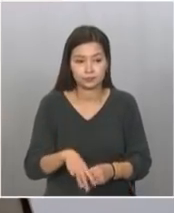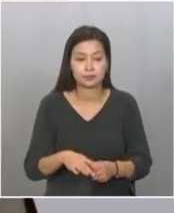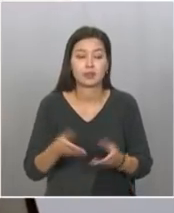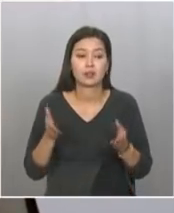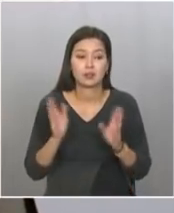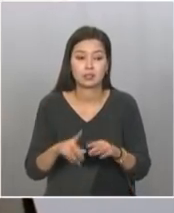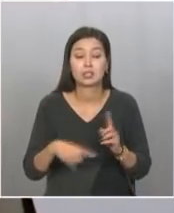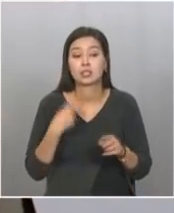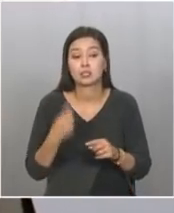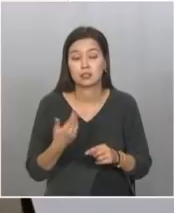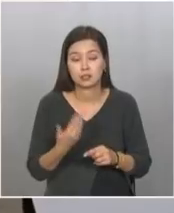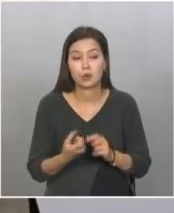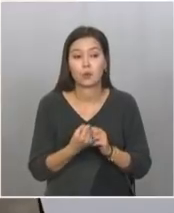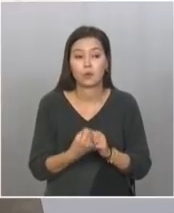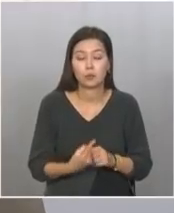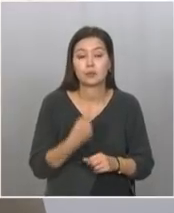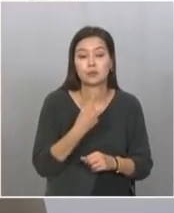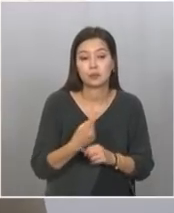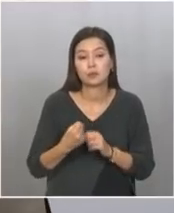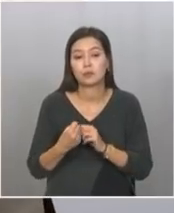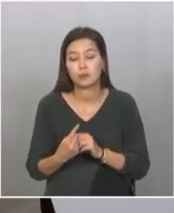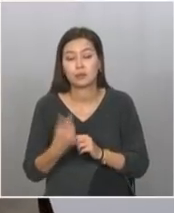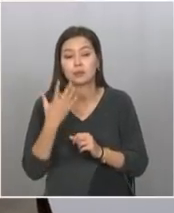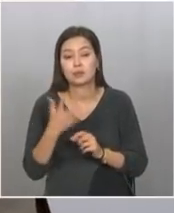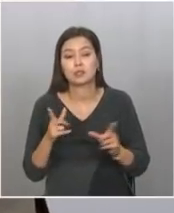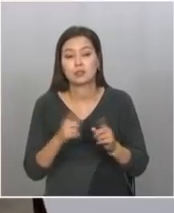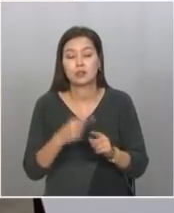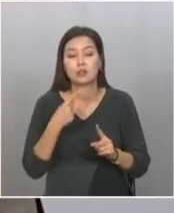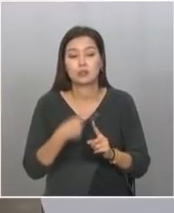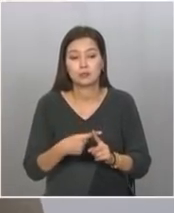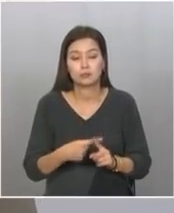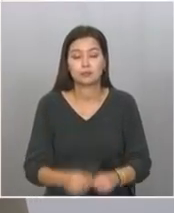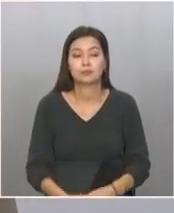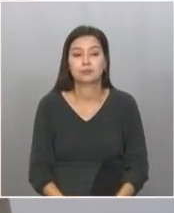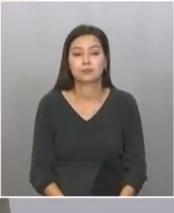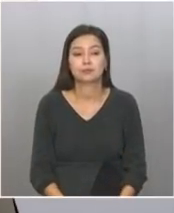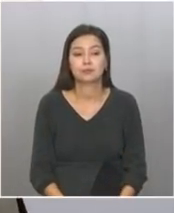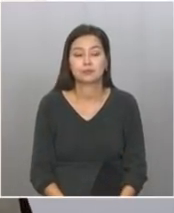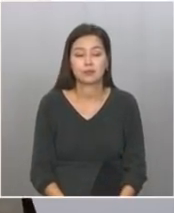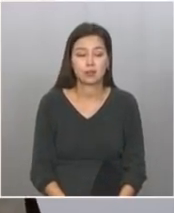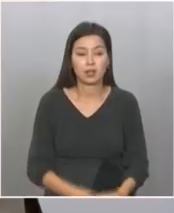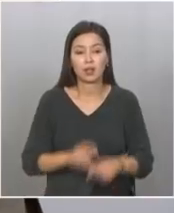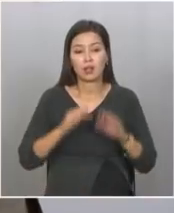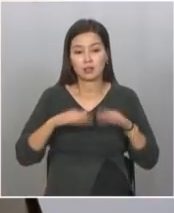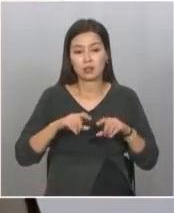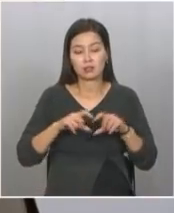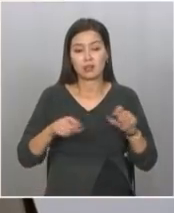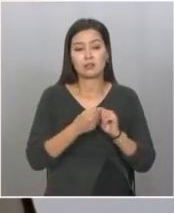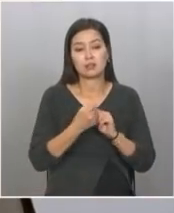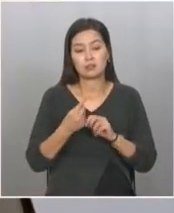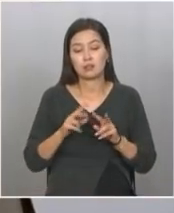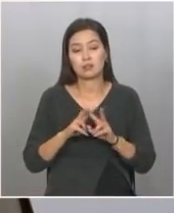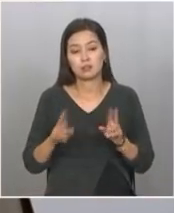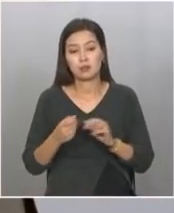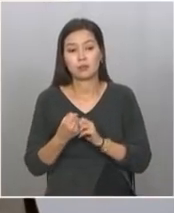Келесі, 11-ден 1 мен 11-ден 5-дің қосындысы. Бөлімдері бірдей, сол күйінше